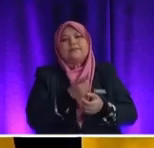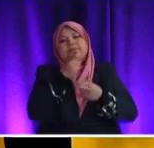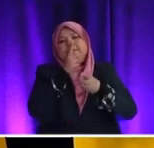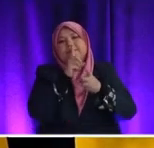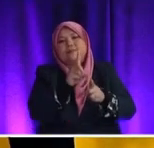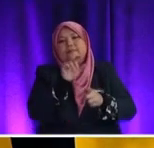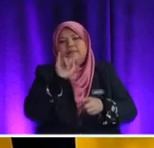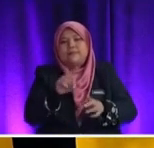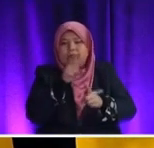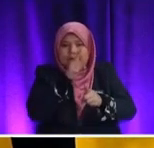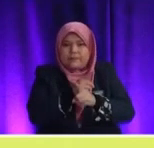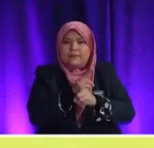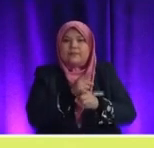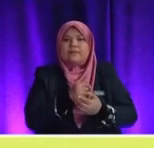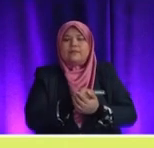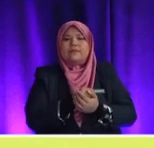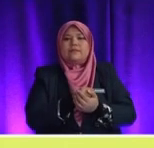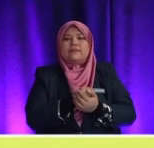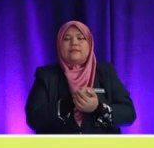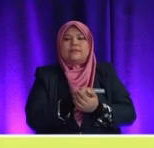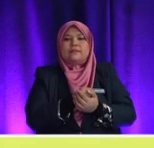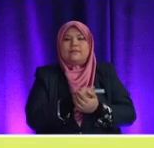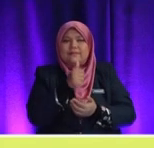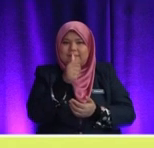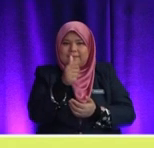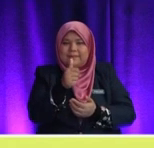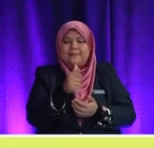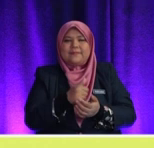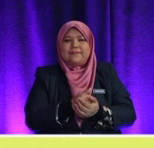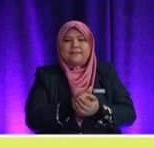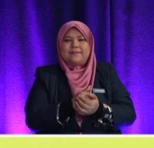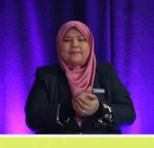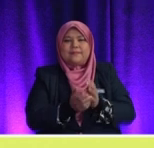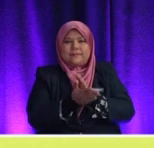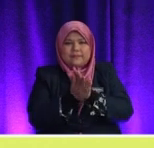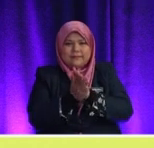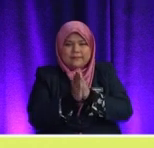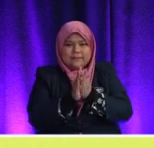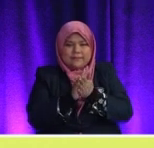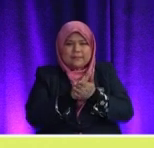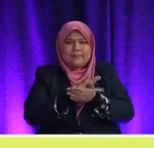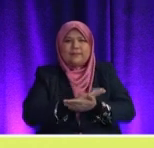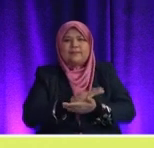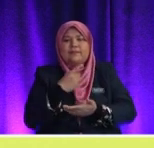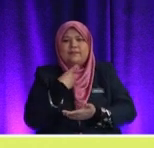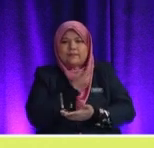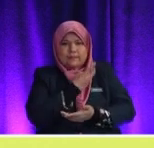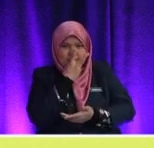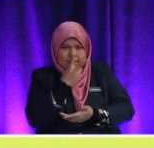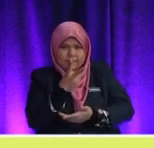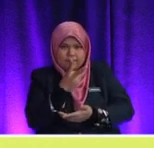jawabannya memberikan tuh memang jawaban yang betul dan tepat jadi memang setan Afika lagi jadi kita tengok